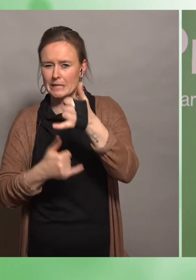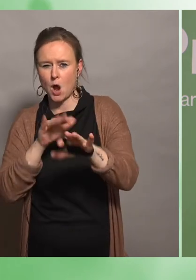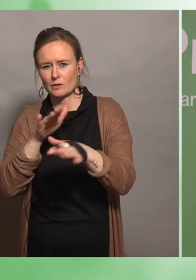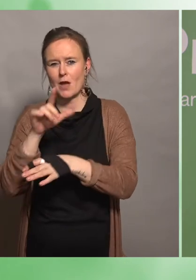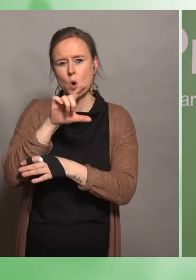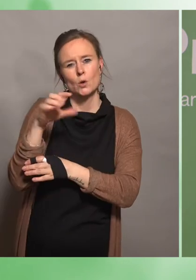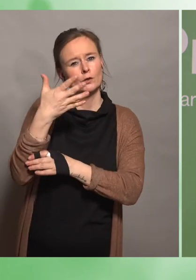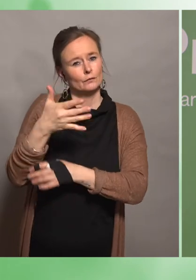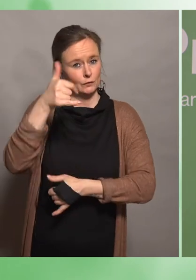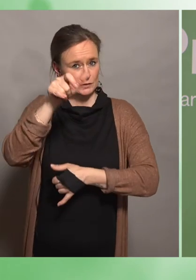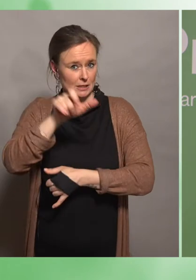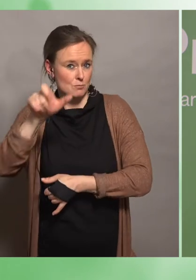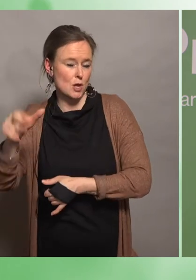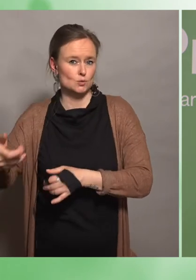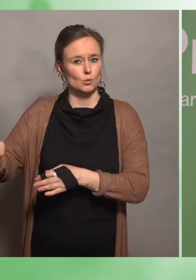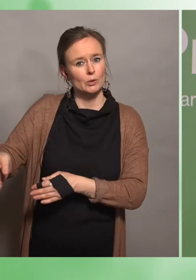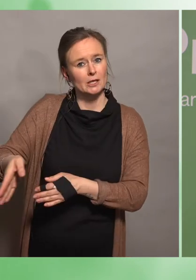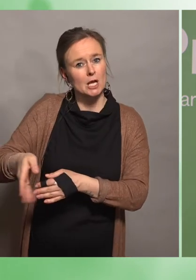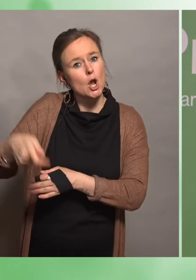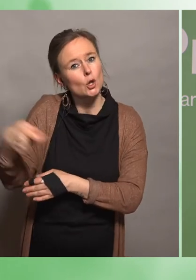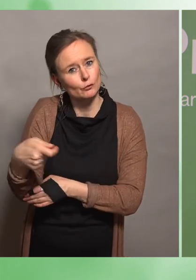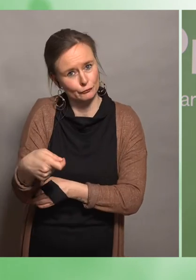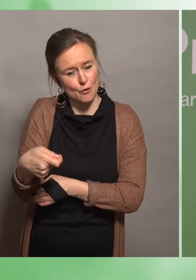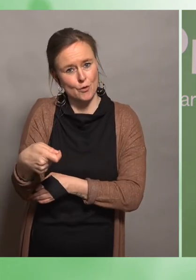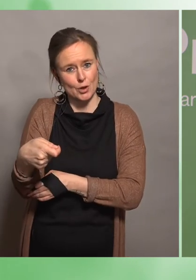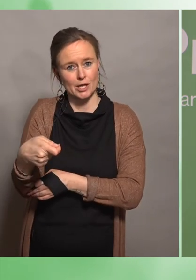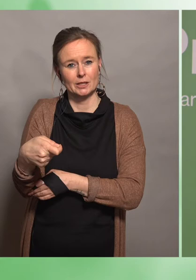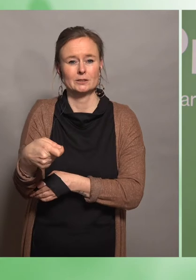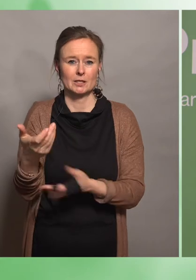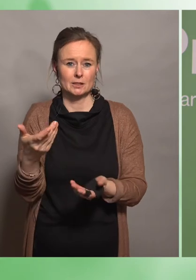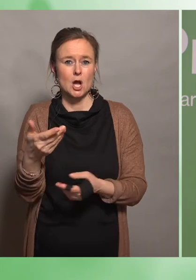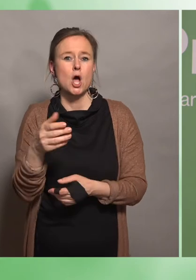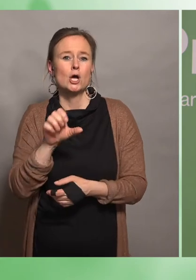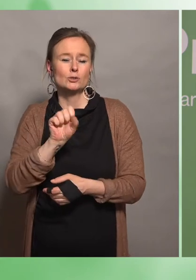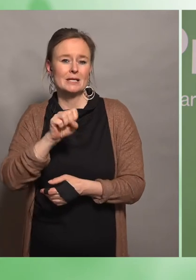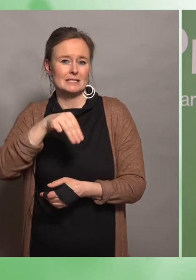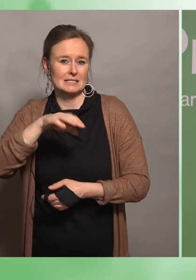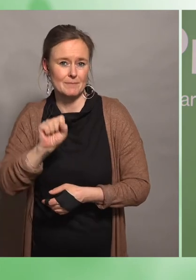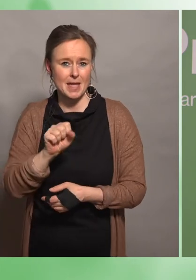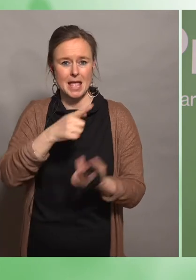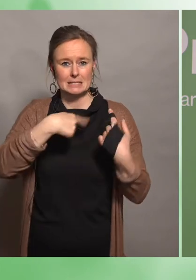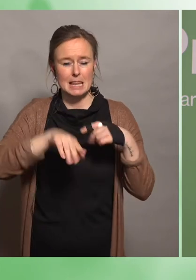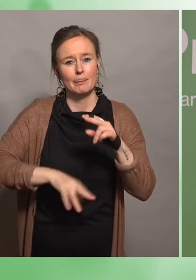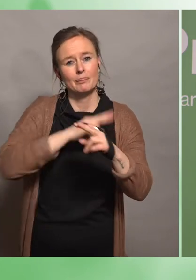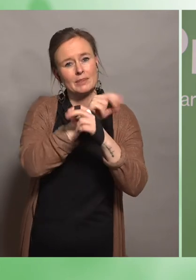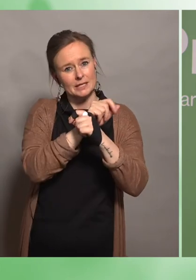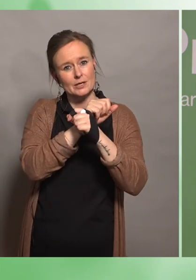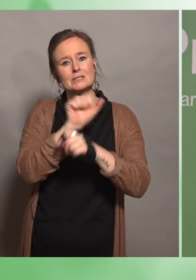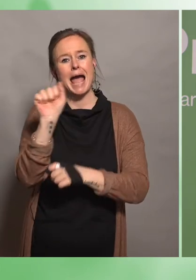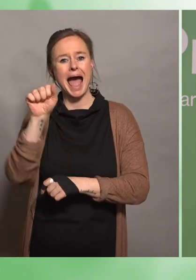Personen gefördert durch das AMS, durch das Sozialministerium Service und durch das Land Niederösterreich in